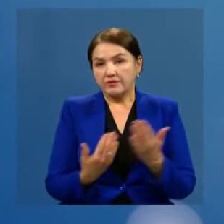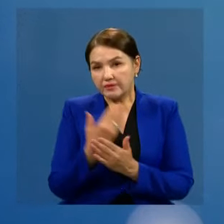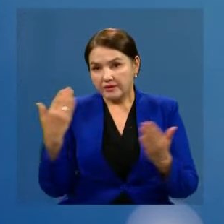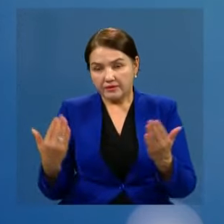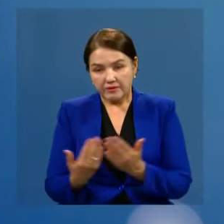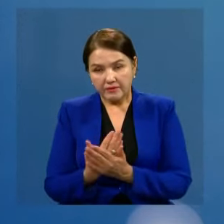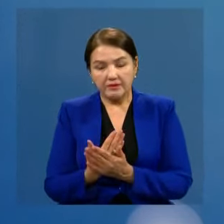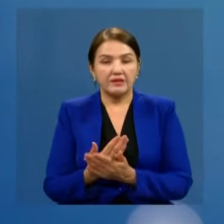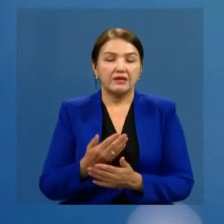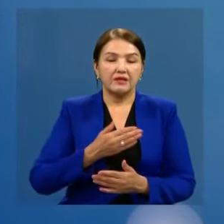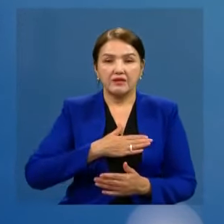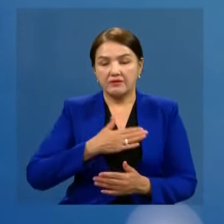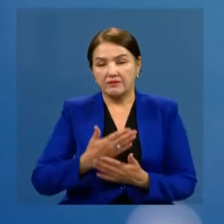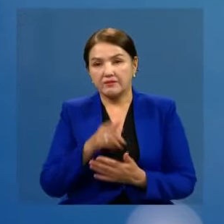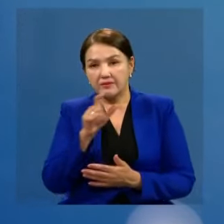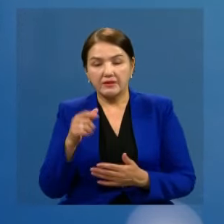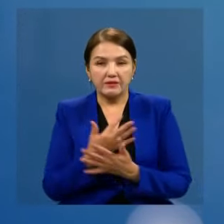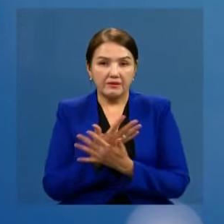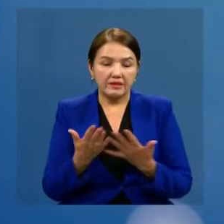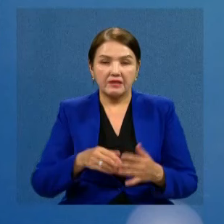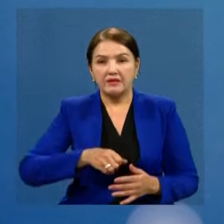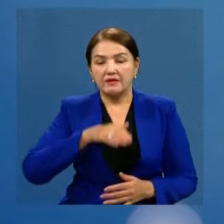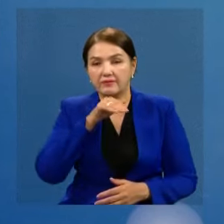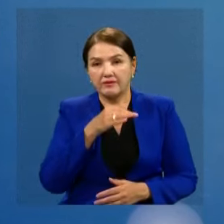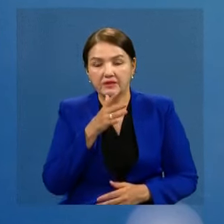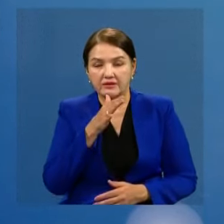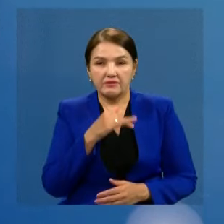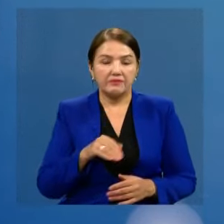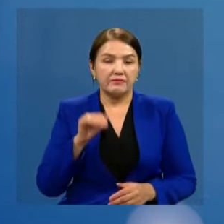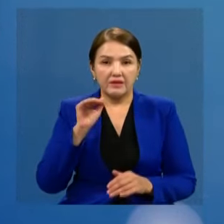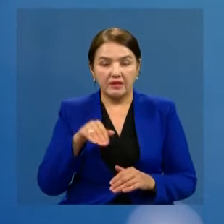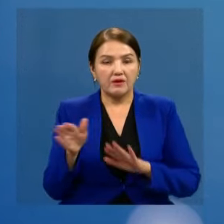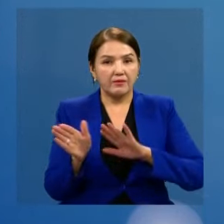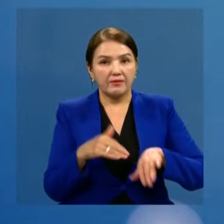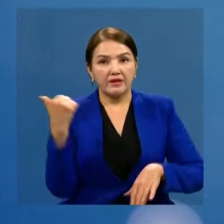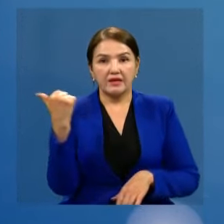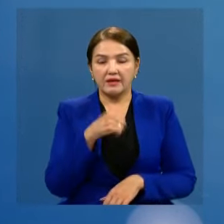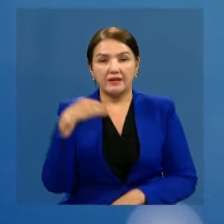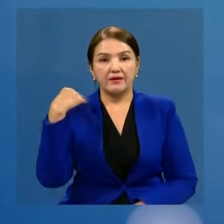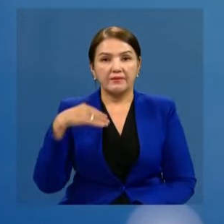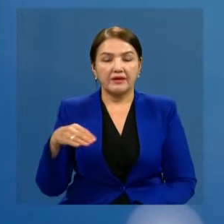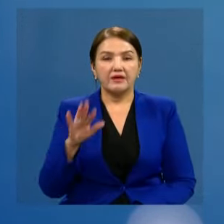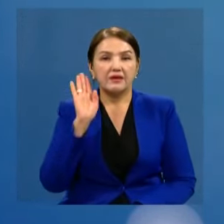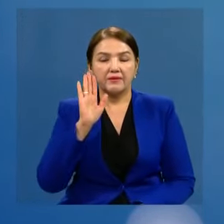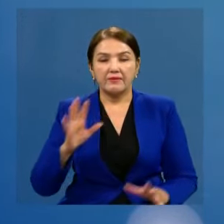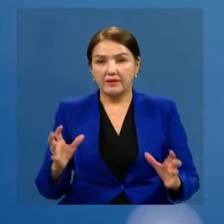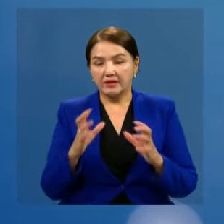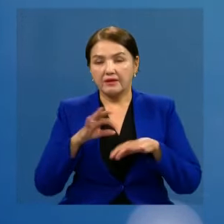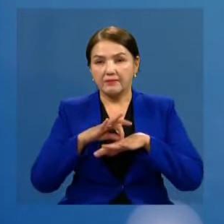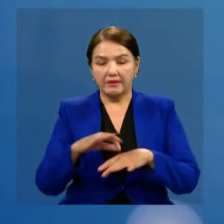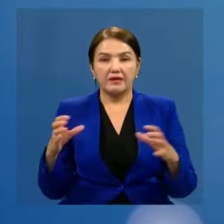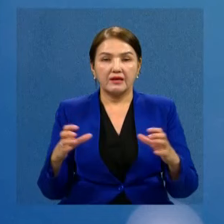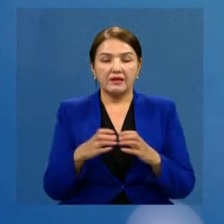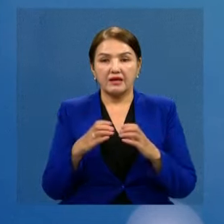и новые неравнодушные граждане различных возрастов и профессий. Так, на уходящей неделе на территории Актюбинского водохранилища прошла